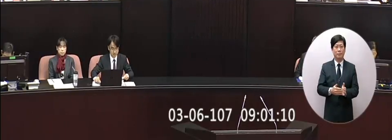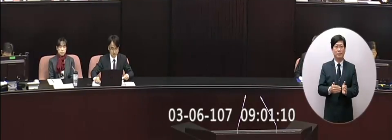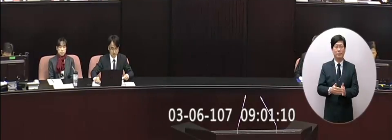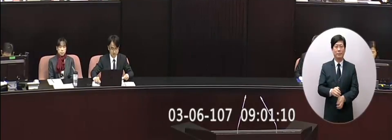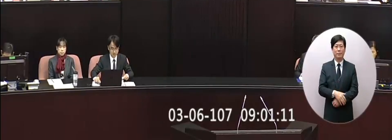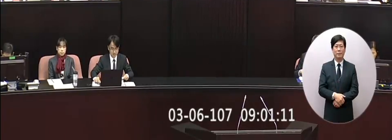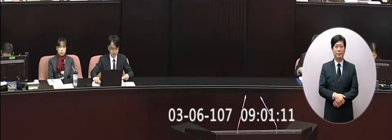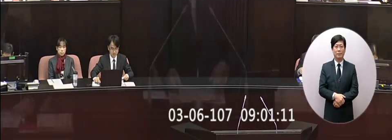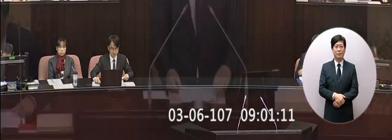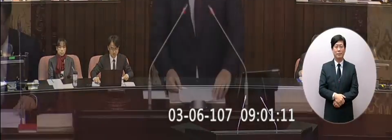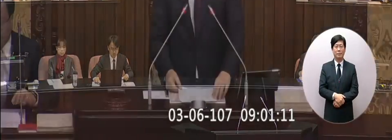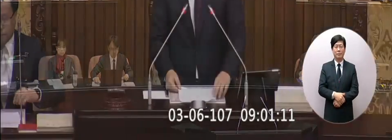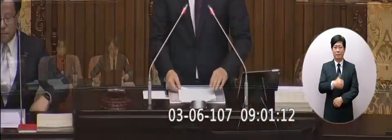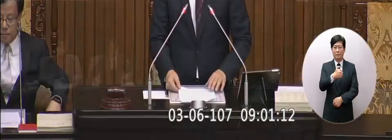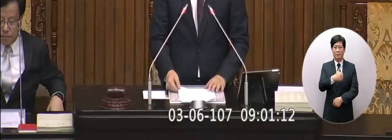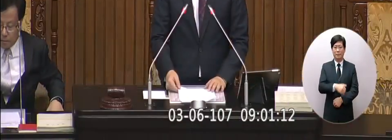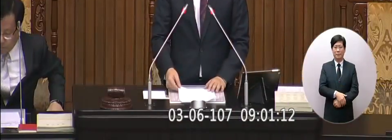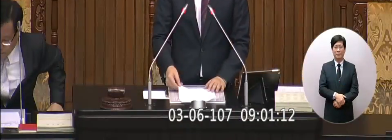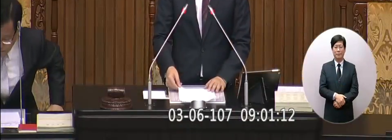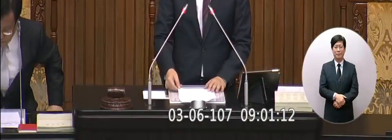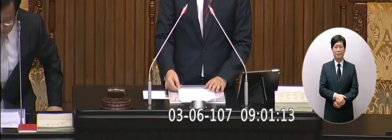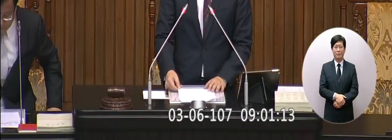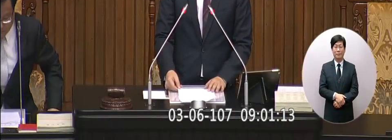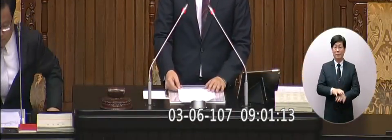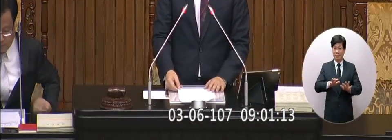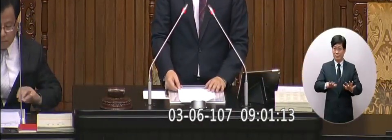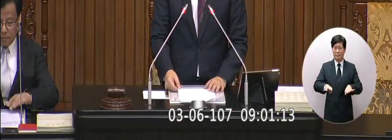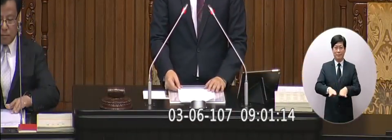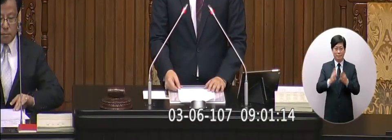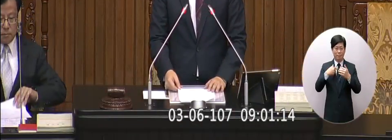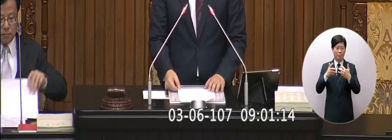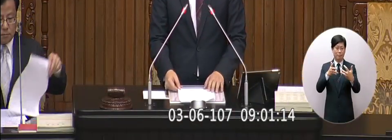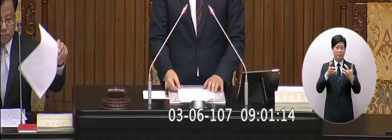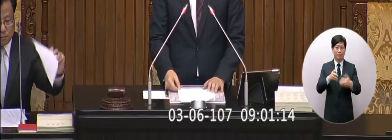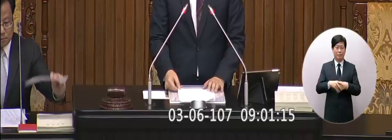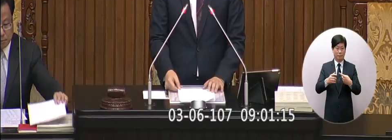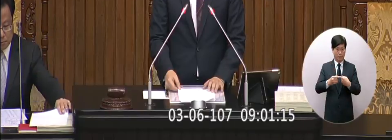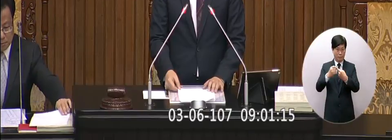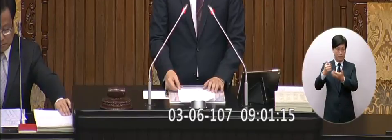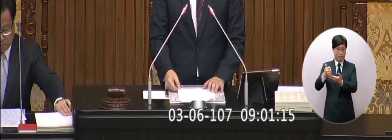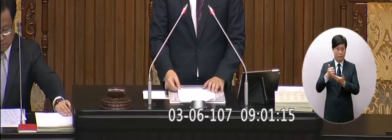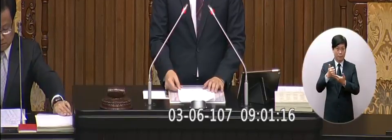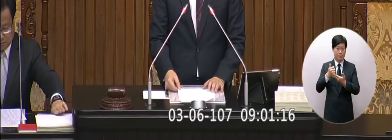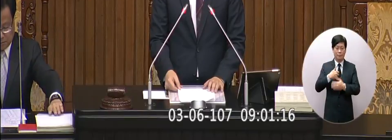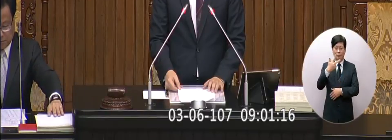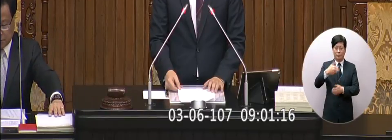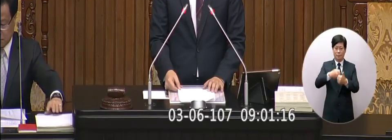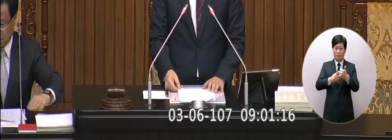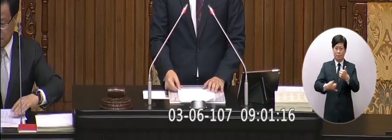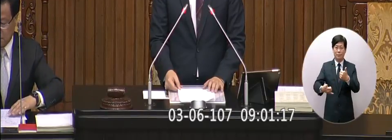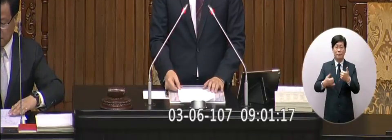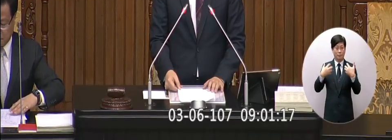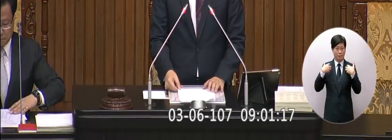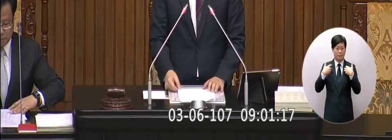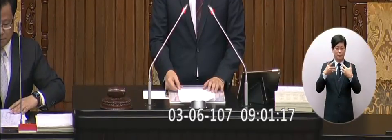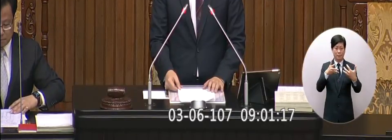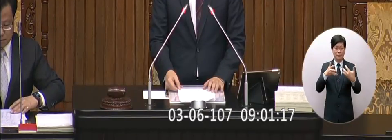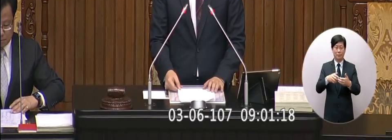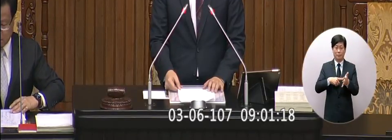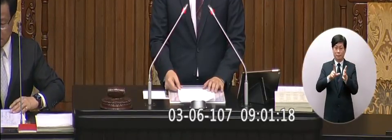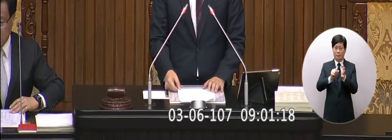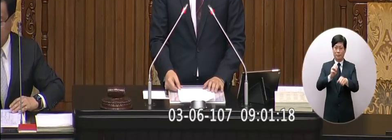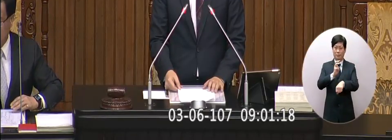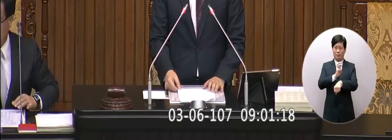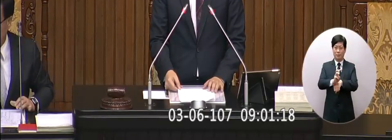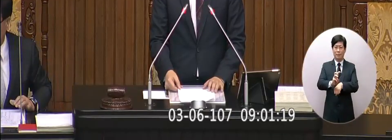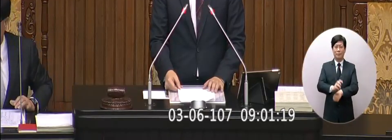毕。 好，谢谢。我们现在开始质询，第一位请徐委员征位质询，询答时